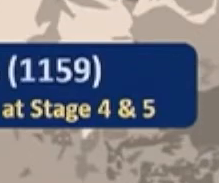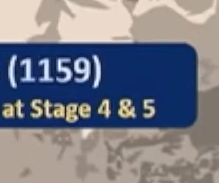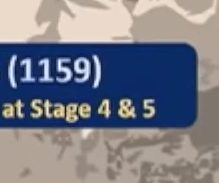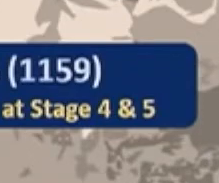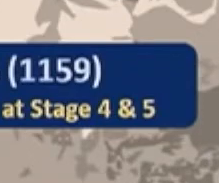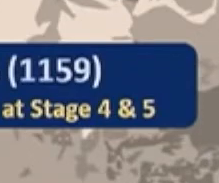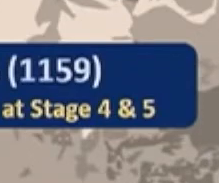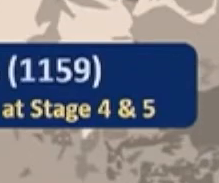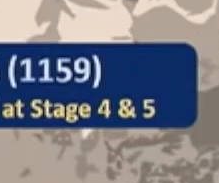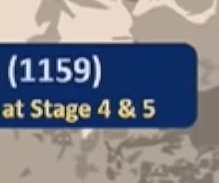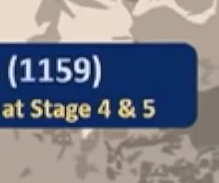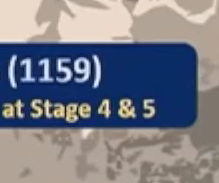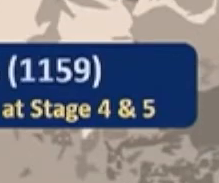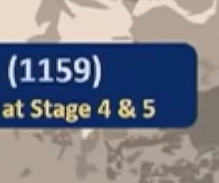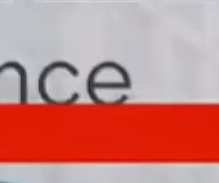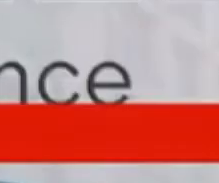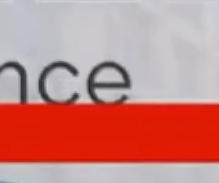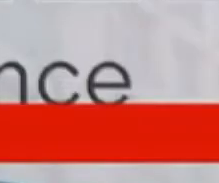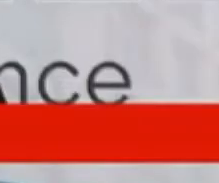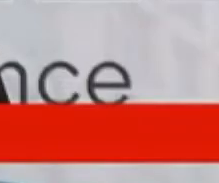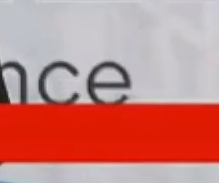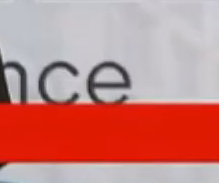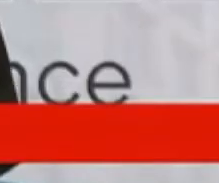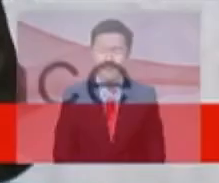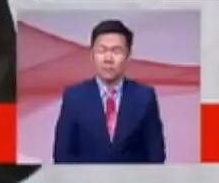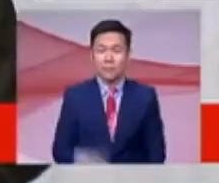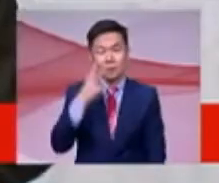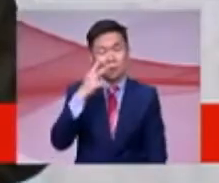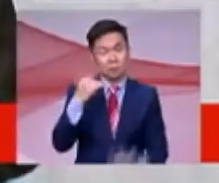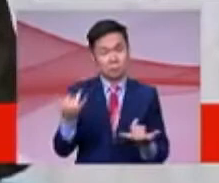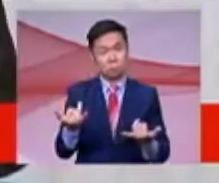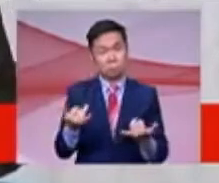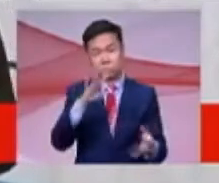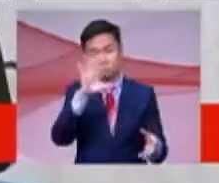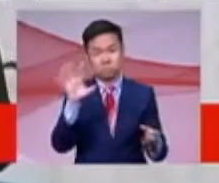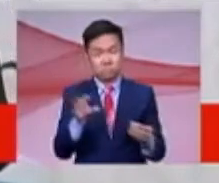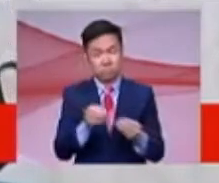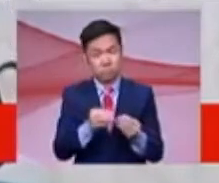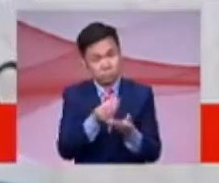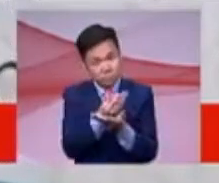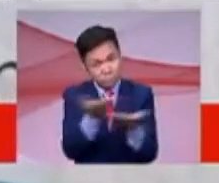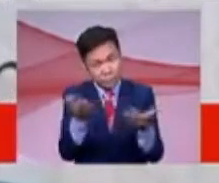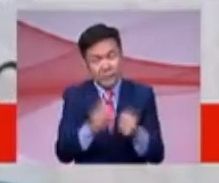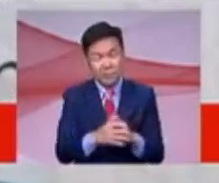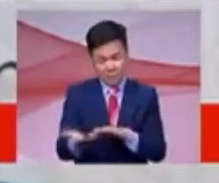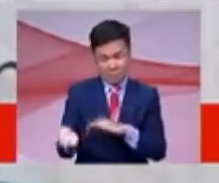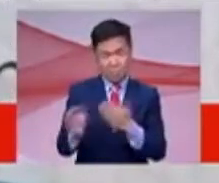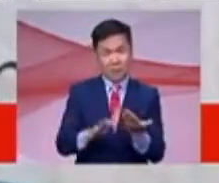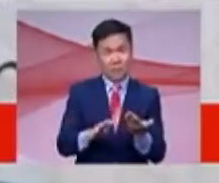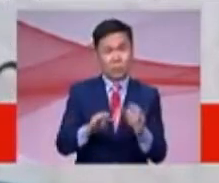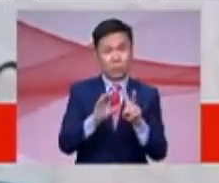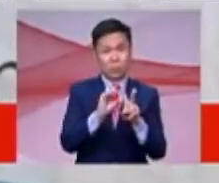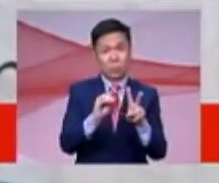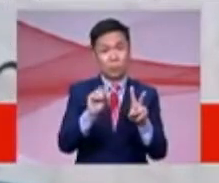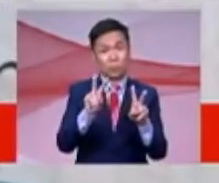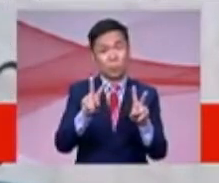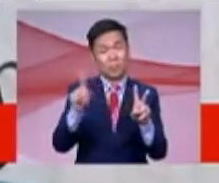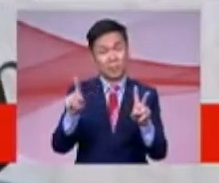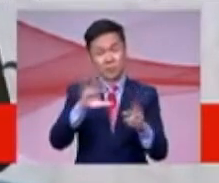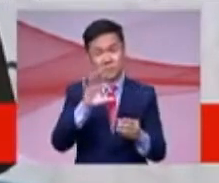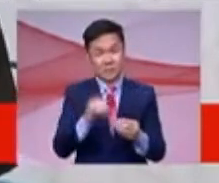dan sebagainya. Next. Dan ini ialah setakat ini kes kematian untuk tahun 2021